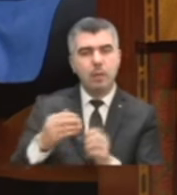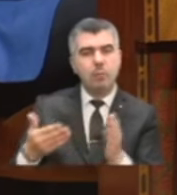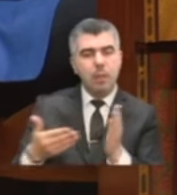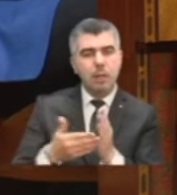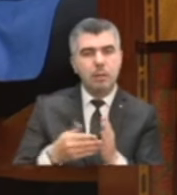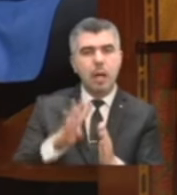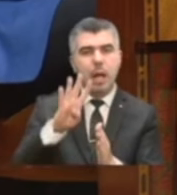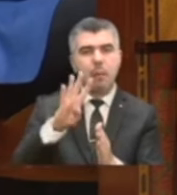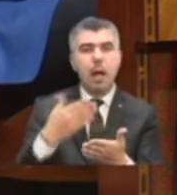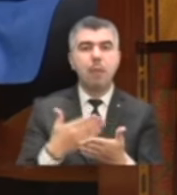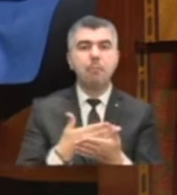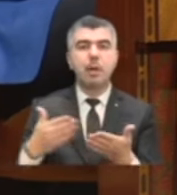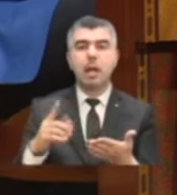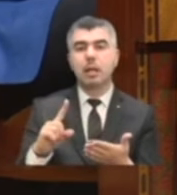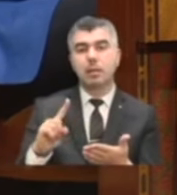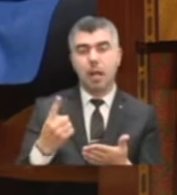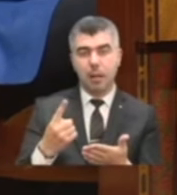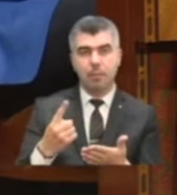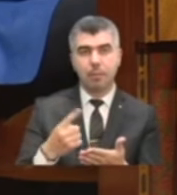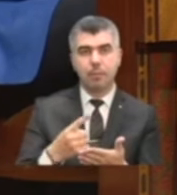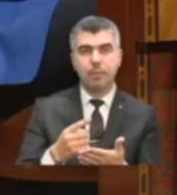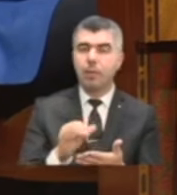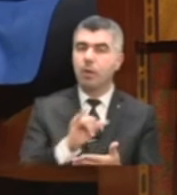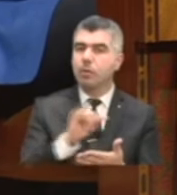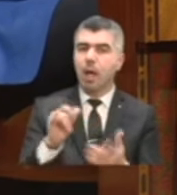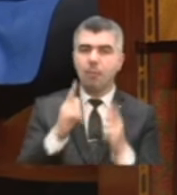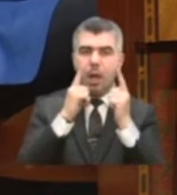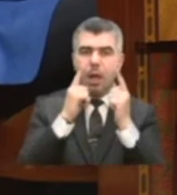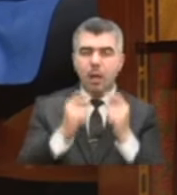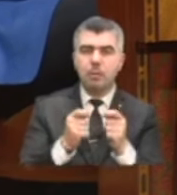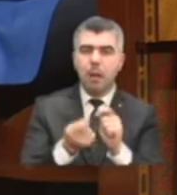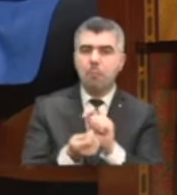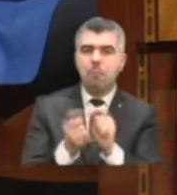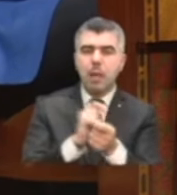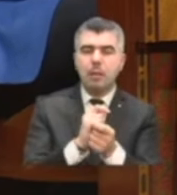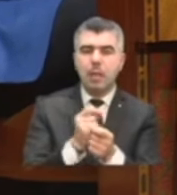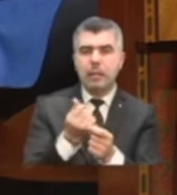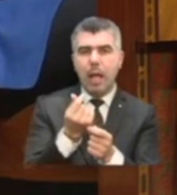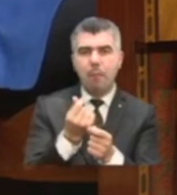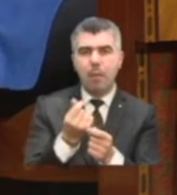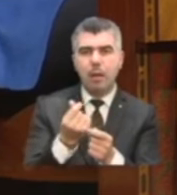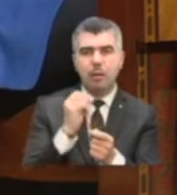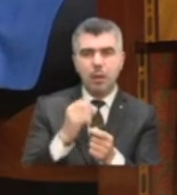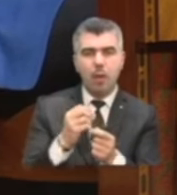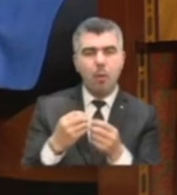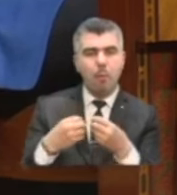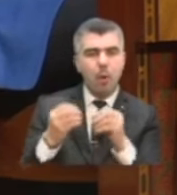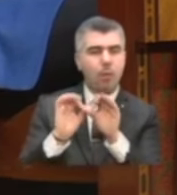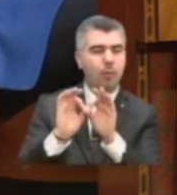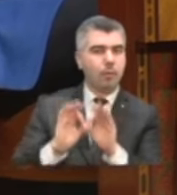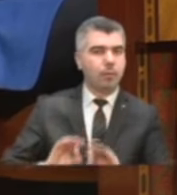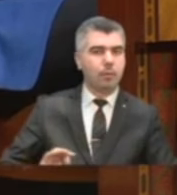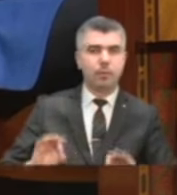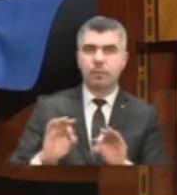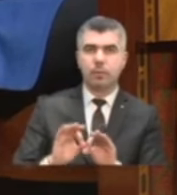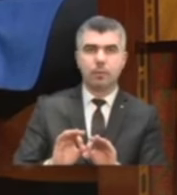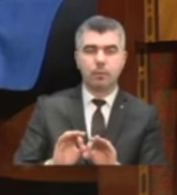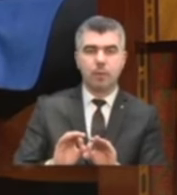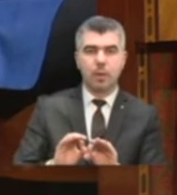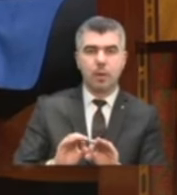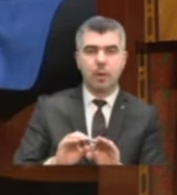من 4 ملايير درهم، ولا نلاحظ أي تغير لا في الأسعار ولا في الخدمات. السيد الوزير،